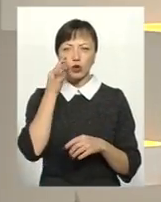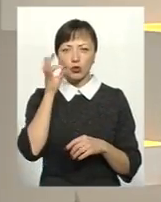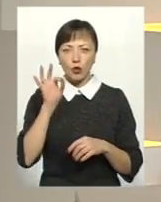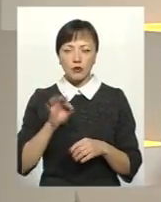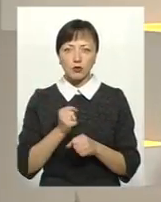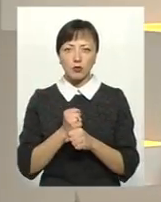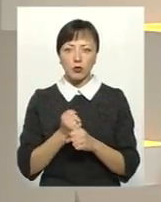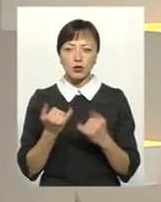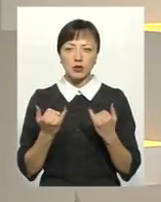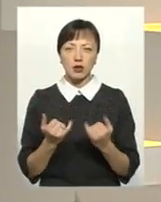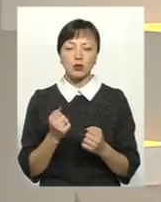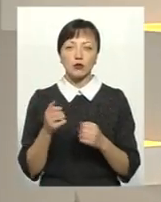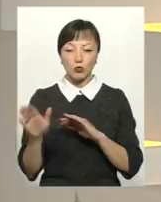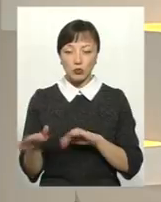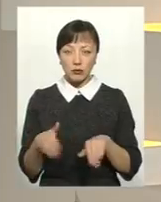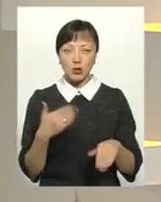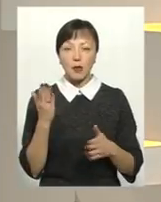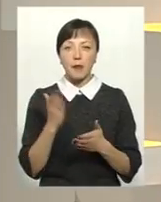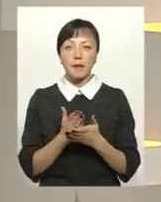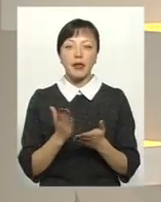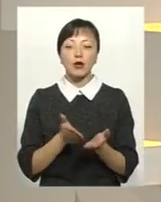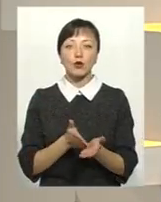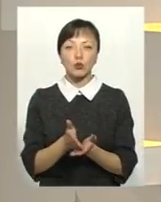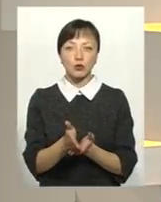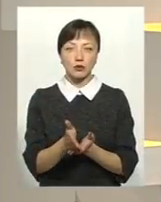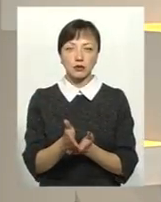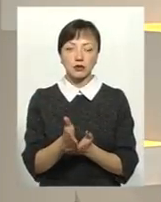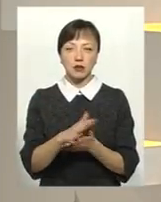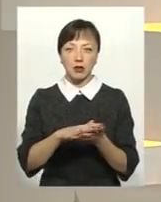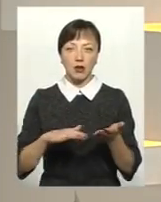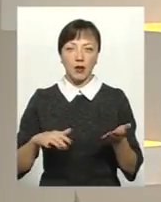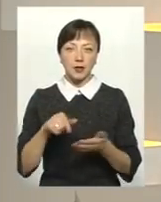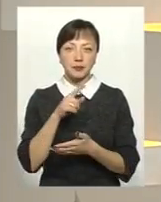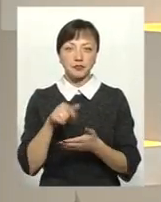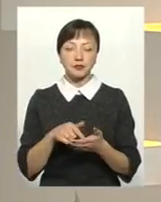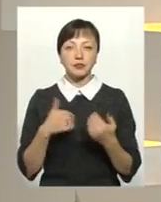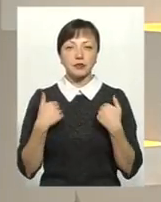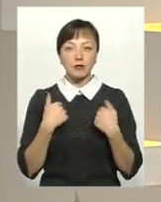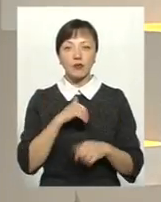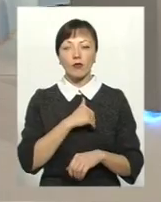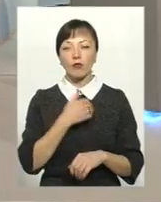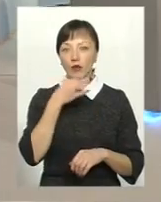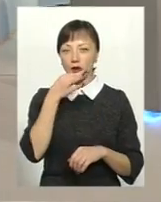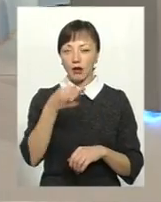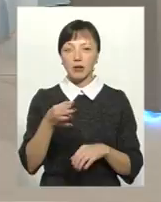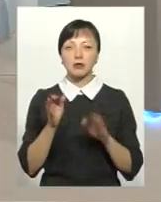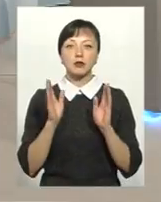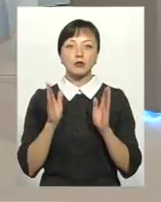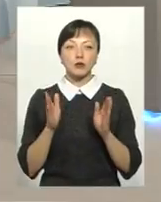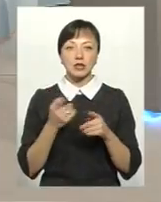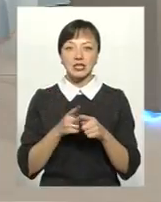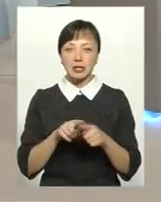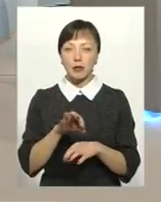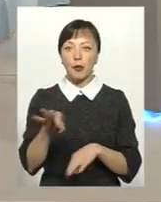та робота, яка зараз зроблена, має який курс вона задає вже надалі? Я хочу сказати, що буде, значить, цей